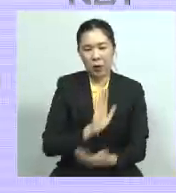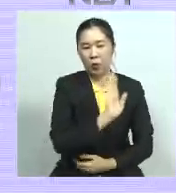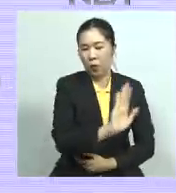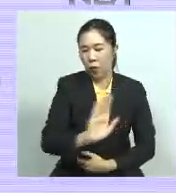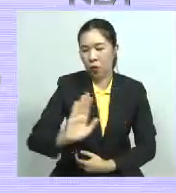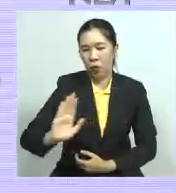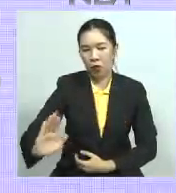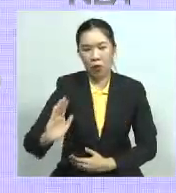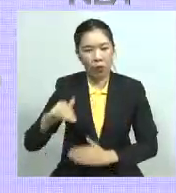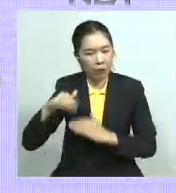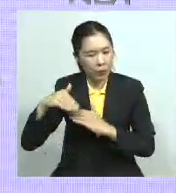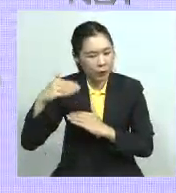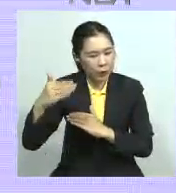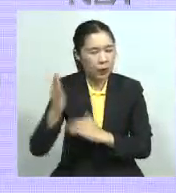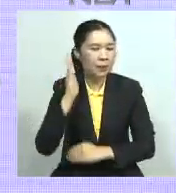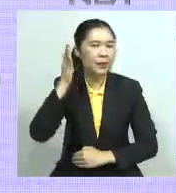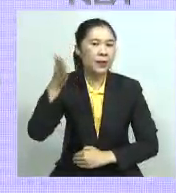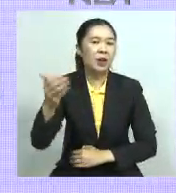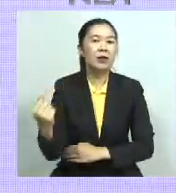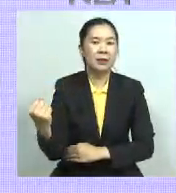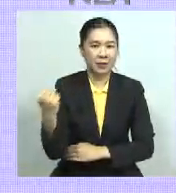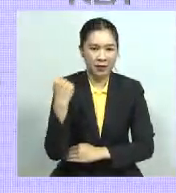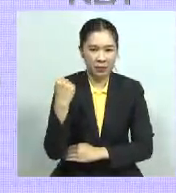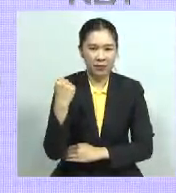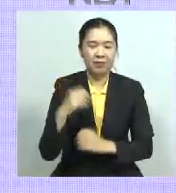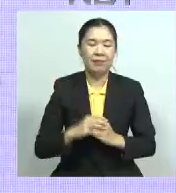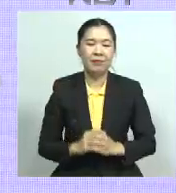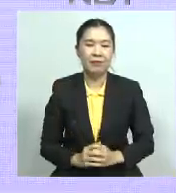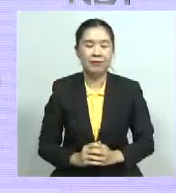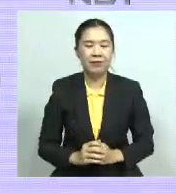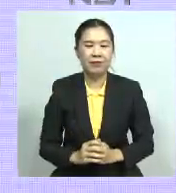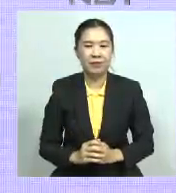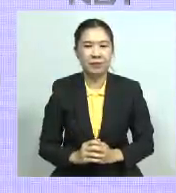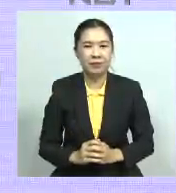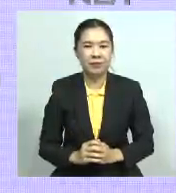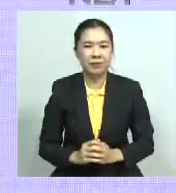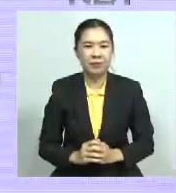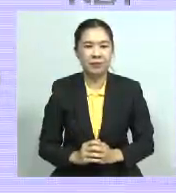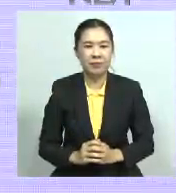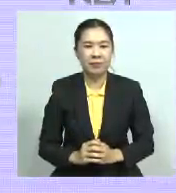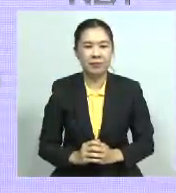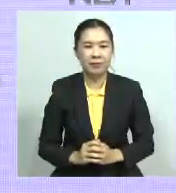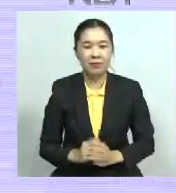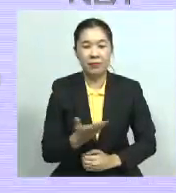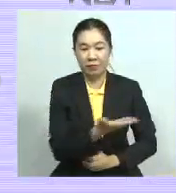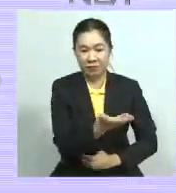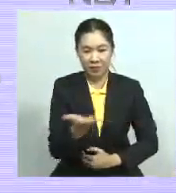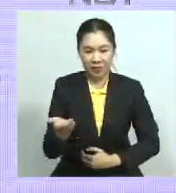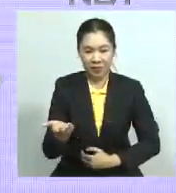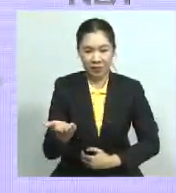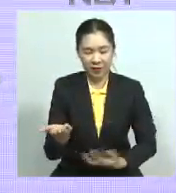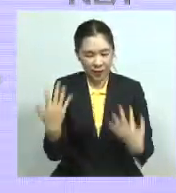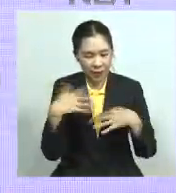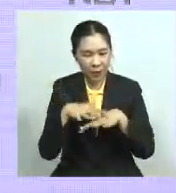ที่มั่นคงยั่งยืนตลอดไปด้วยความมีสันติภาพนะครับขอยินดีต้อนรับนะครับทุกท่านเข้าสู่ประเทศ